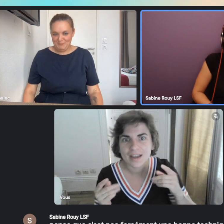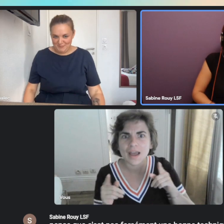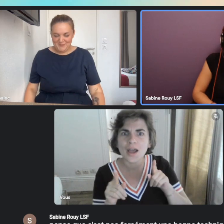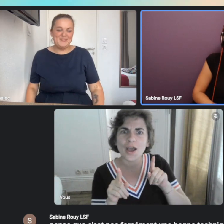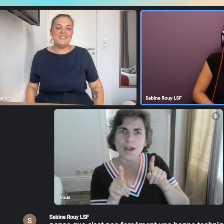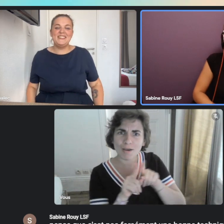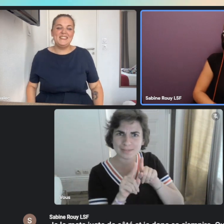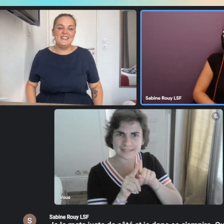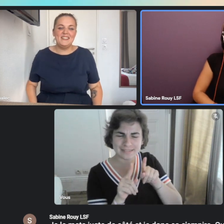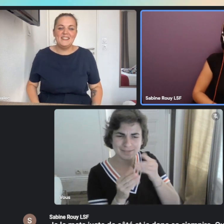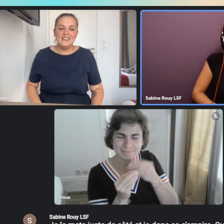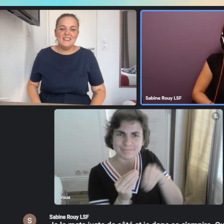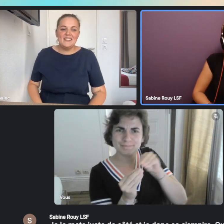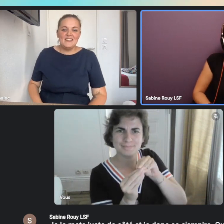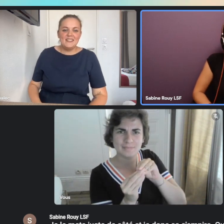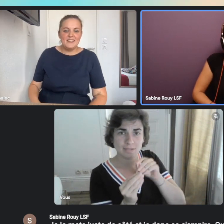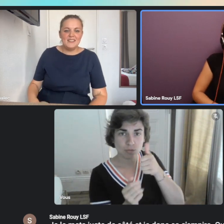Eh ben, merci beaucoup.